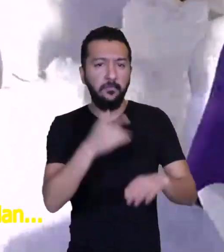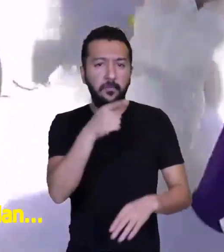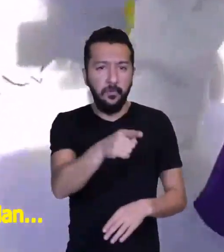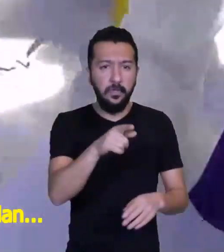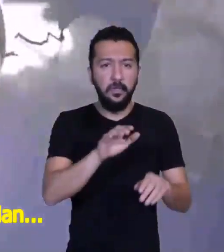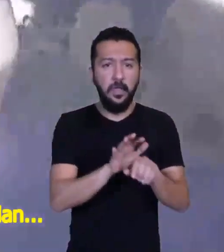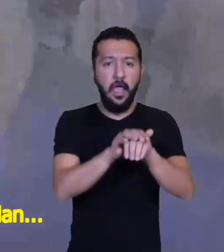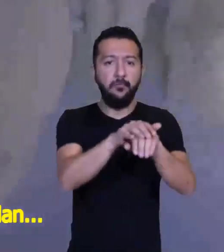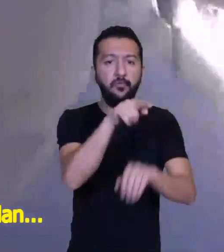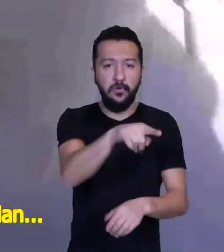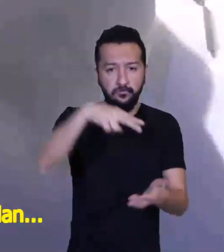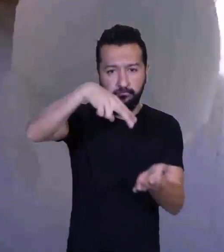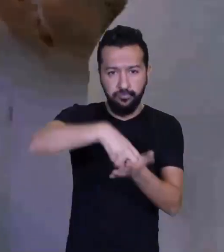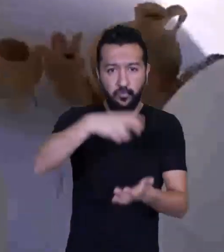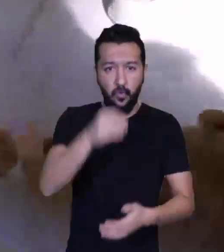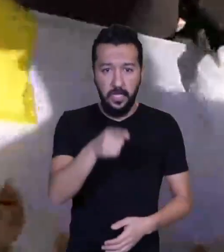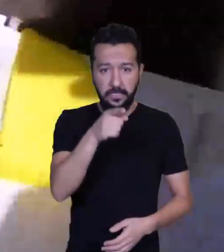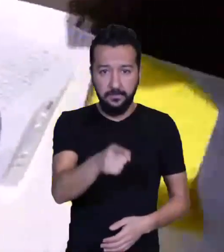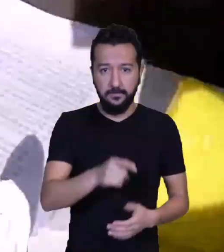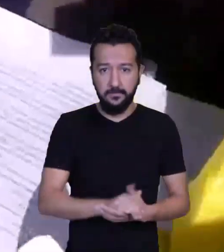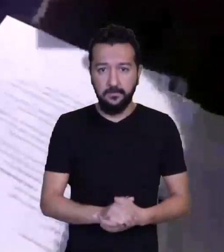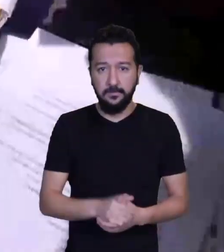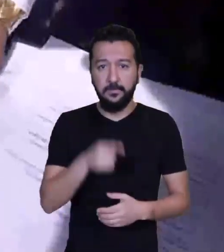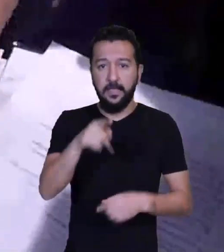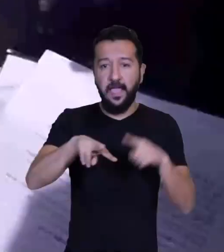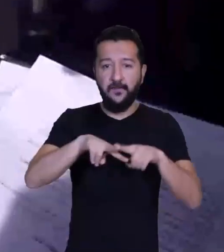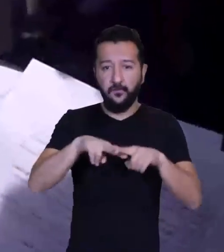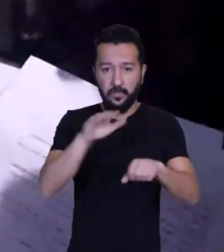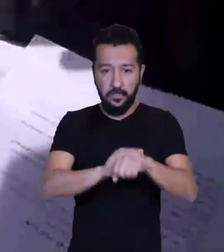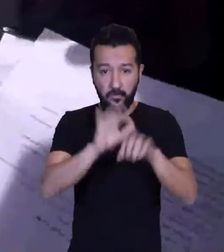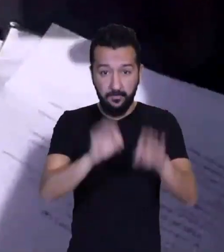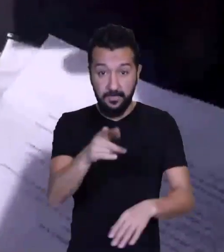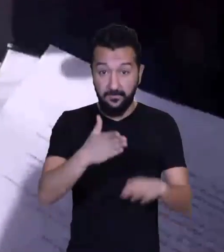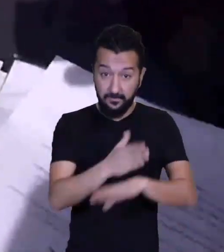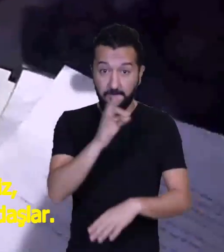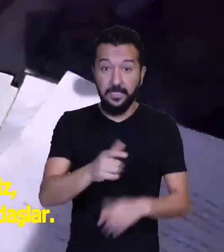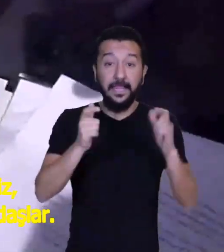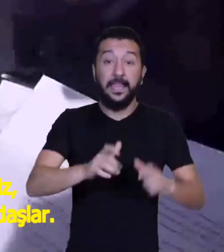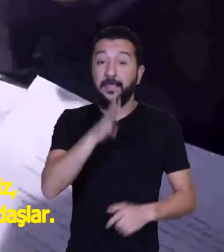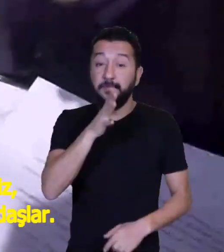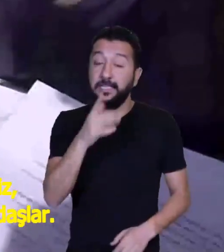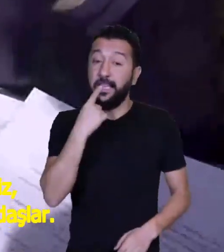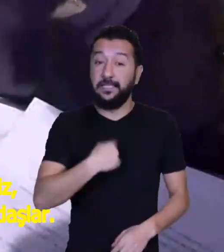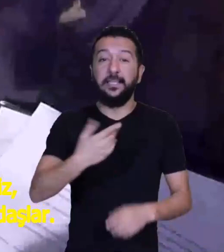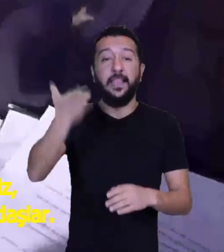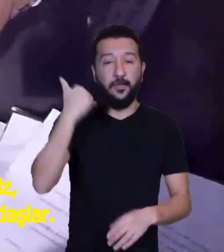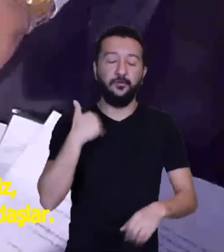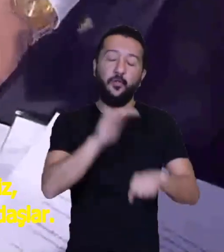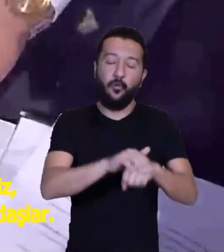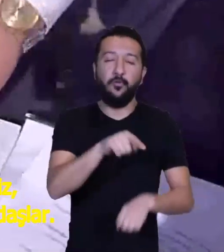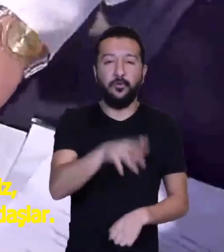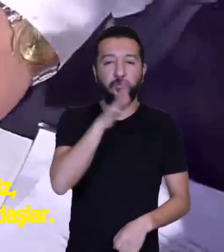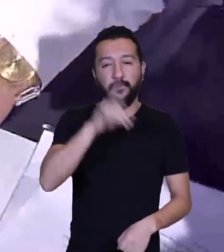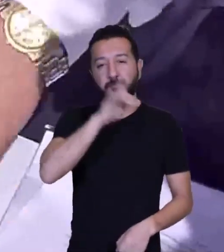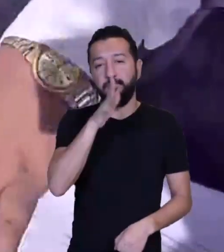çökmüş, kaplumbağanın üzerine diz çökmüş olan evet. Afrodite'yim diyorum değil mi? Evet, evet. Nereden bildin diyeceksiniz, daha önce dokunmuştum